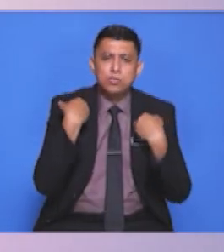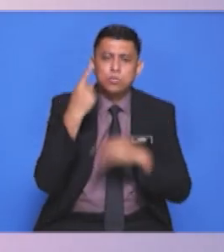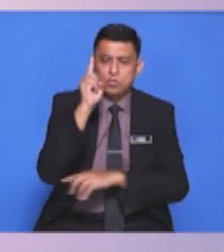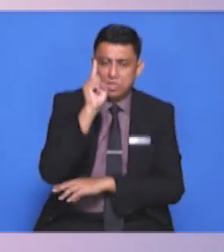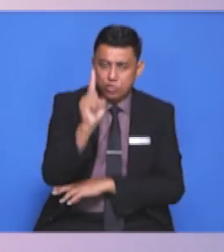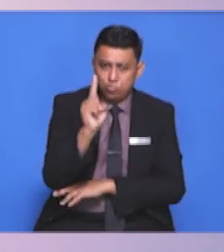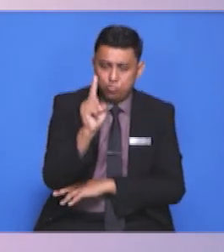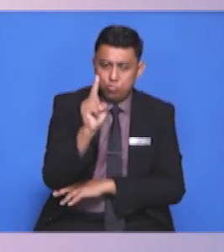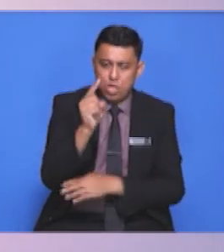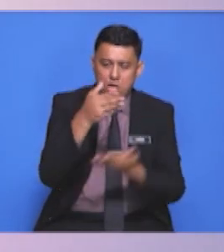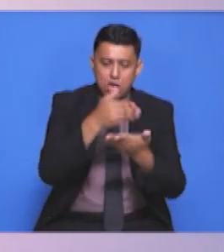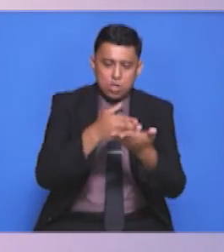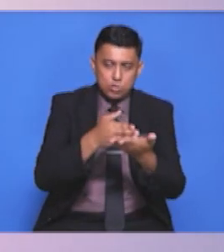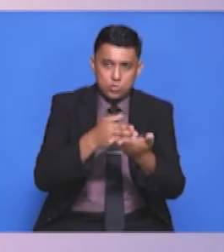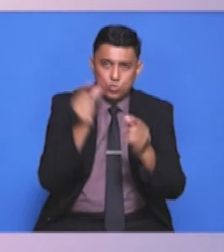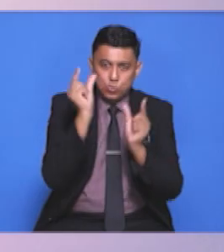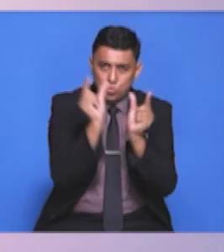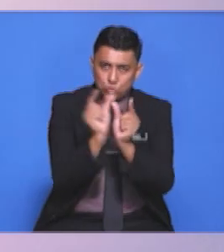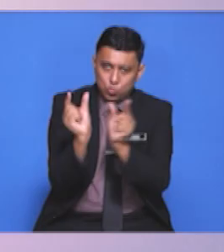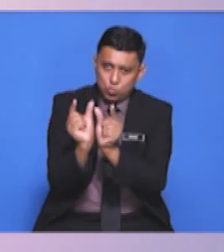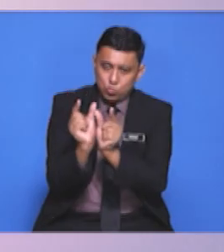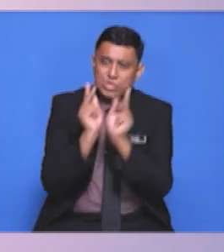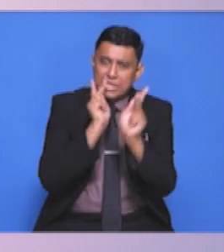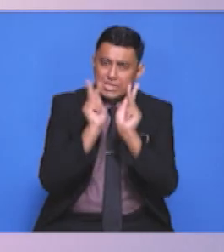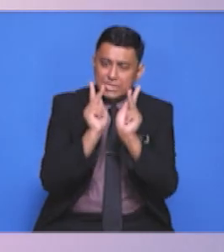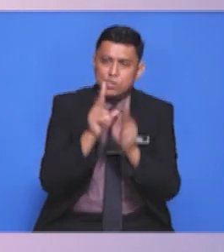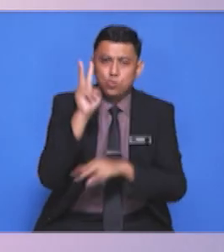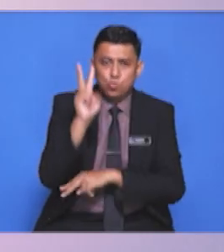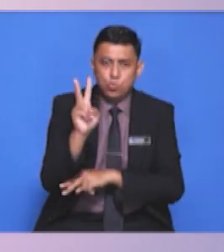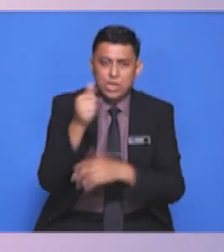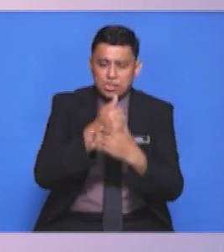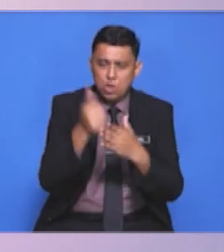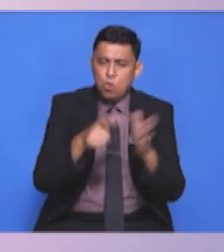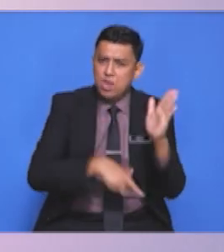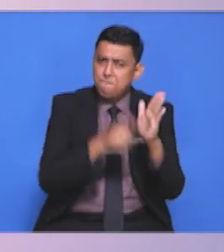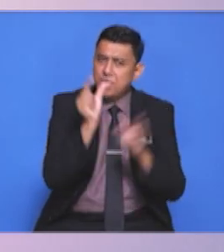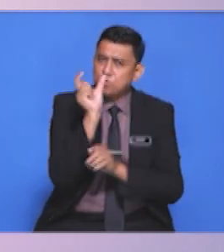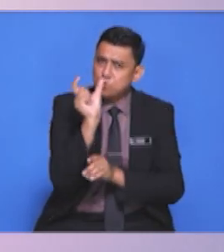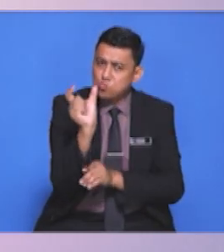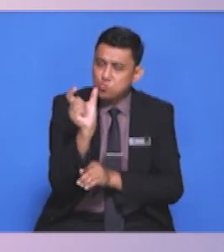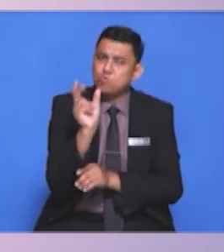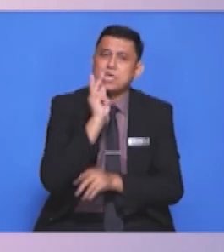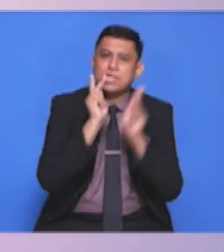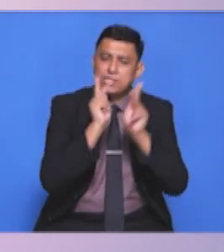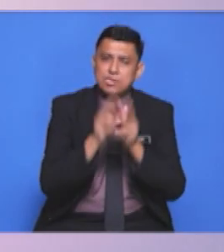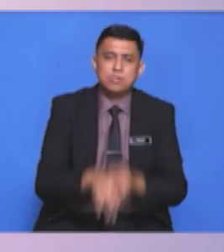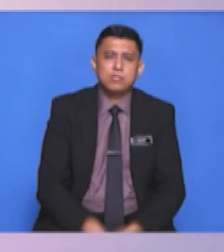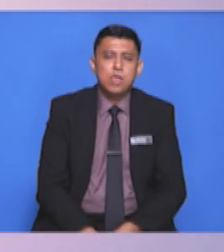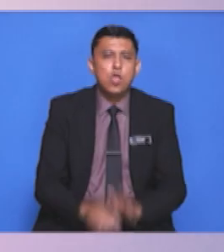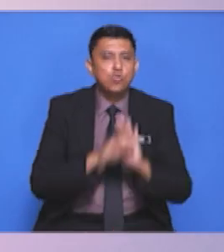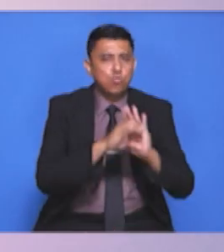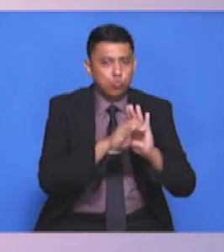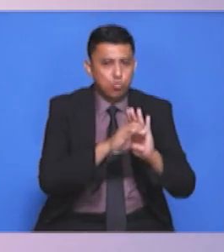satu suku kata dua atau lebih suku kata contohnya